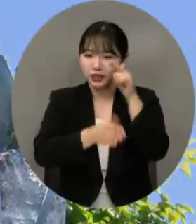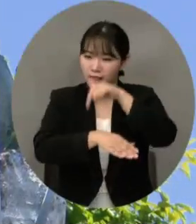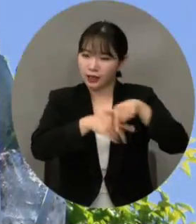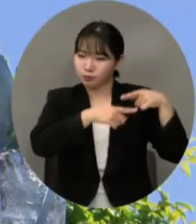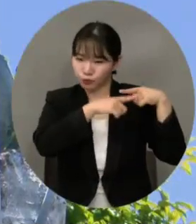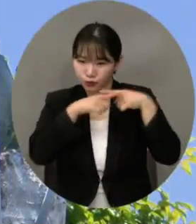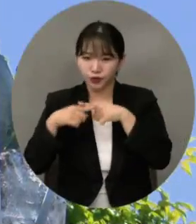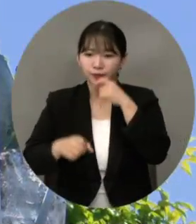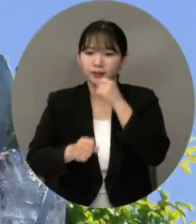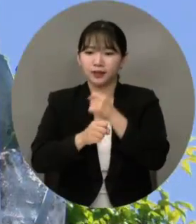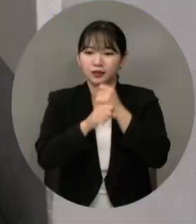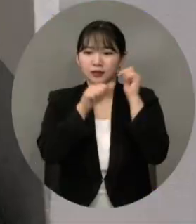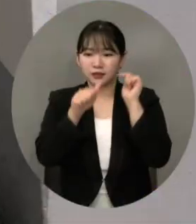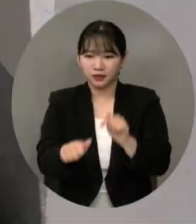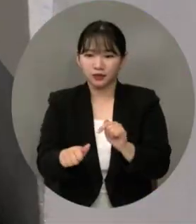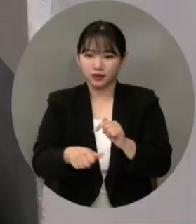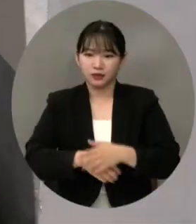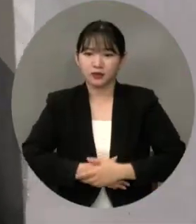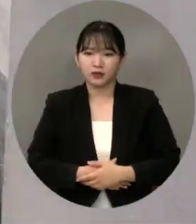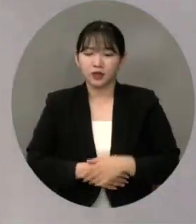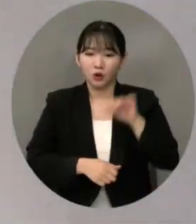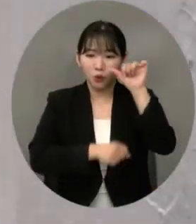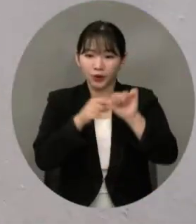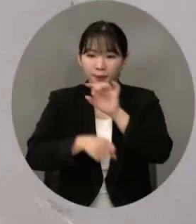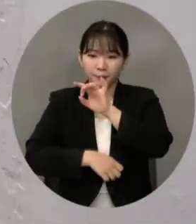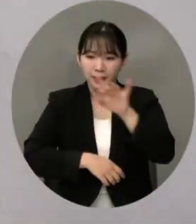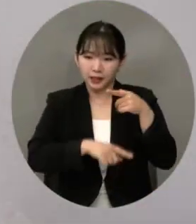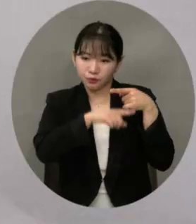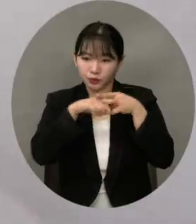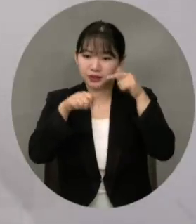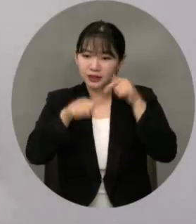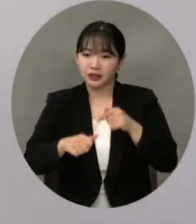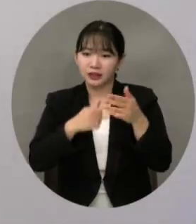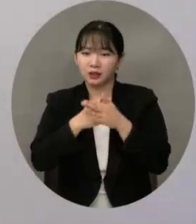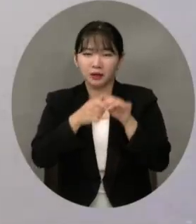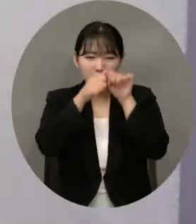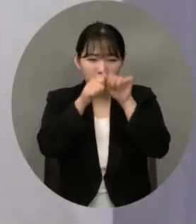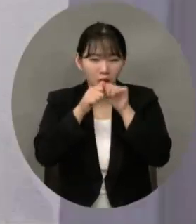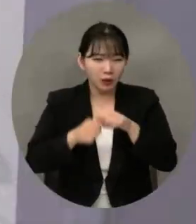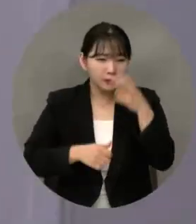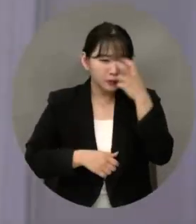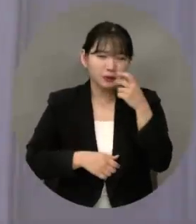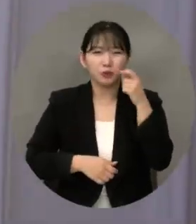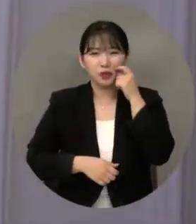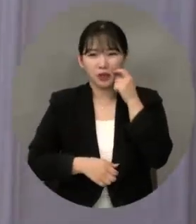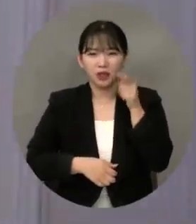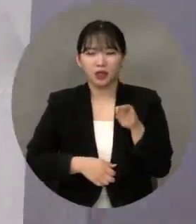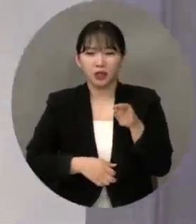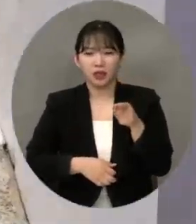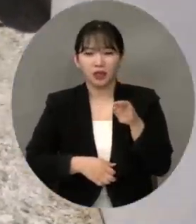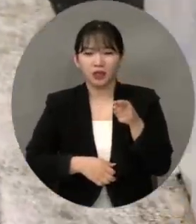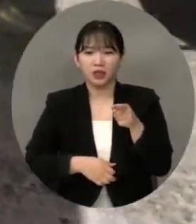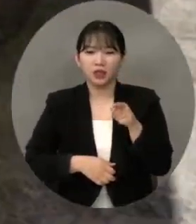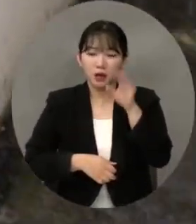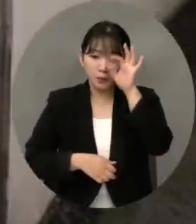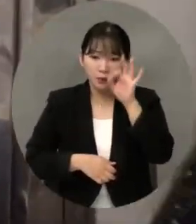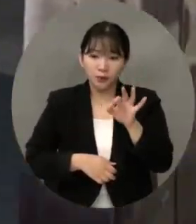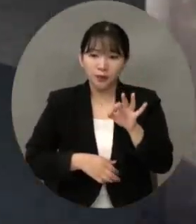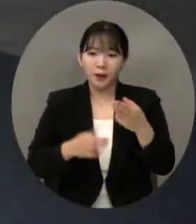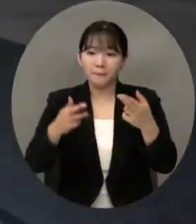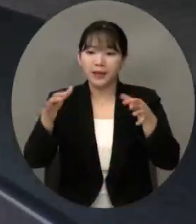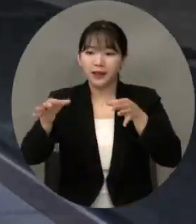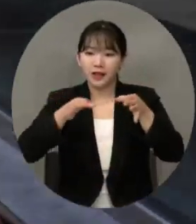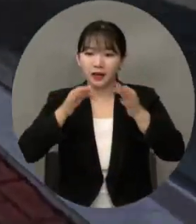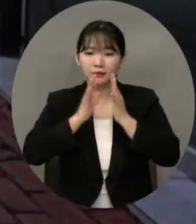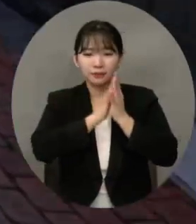의무 수립하도록 했습니다. 5년 단위로 의무화하다 보니 촘촘한 조사가 여전히 이루어지지 않고 있습니다. 여기 보시면 빈